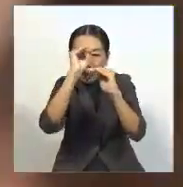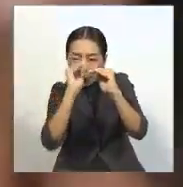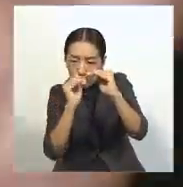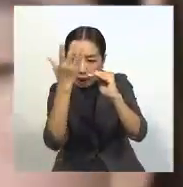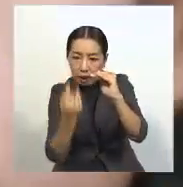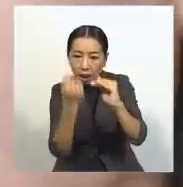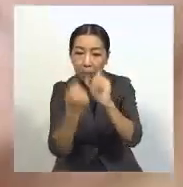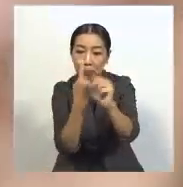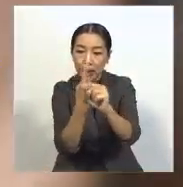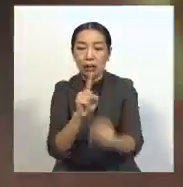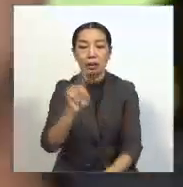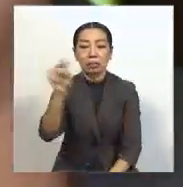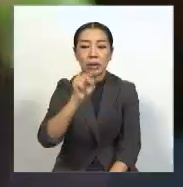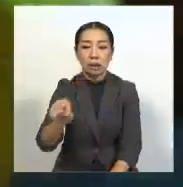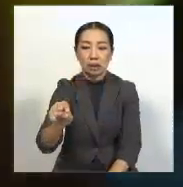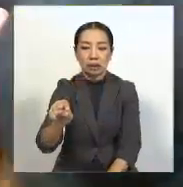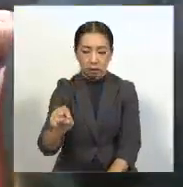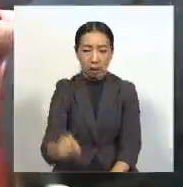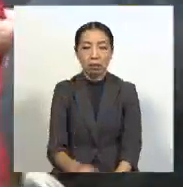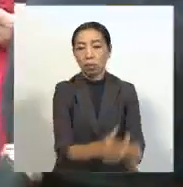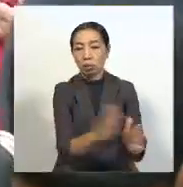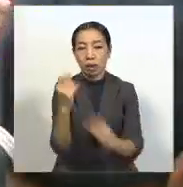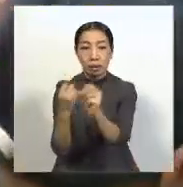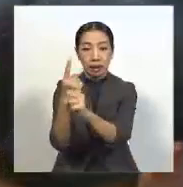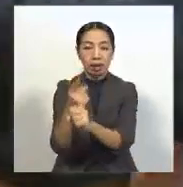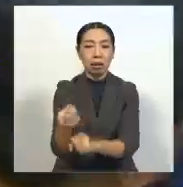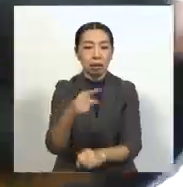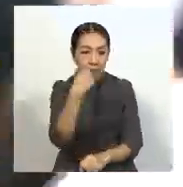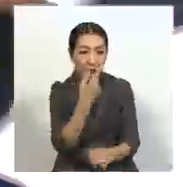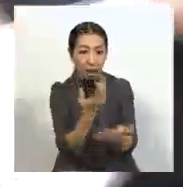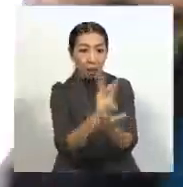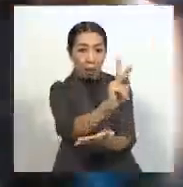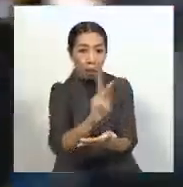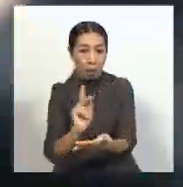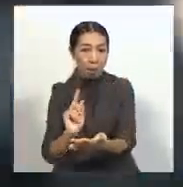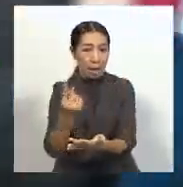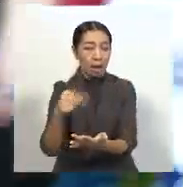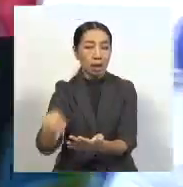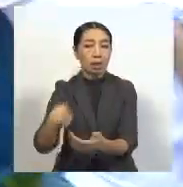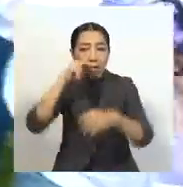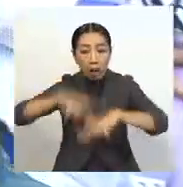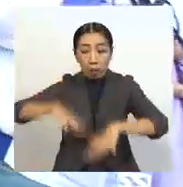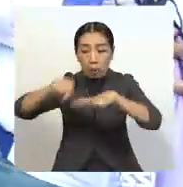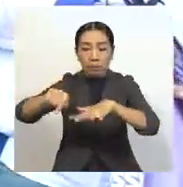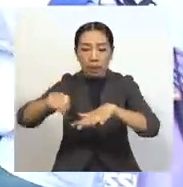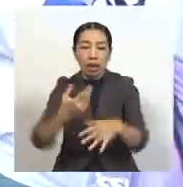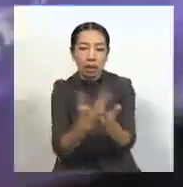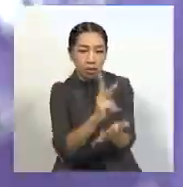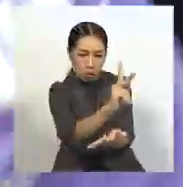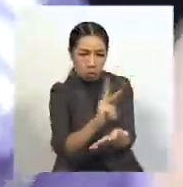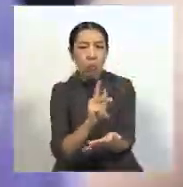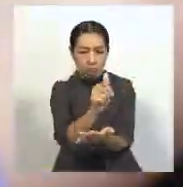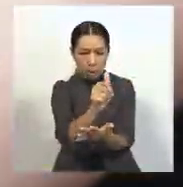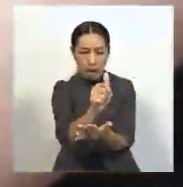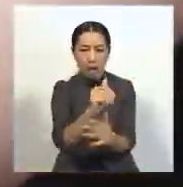1% ต่อปีเป็นเวลา1ปีนะครับโดยลูกค้าใหม่ที่อยู่ในพื้นที่อุทกภัยนะครับสามารถขอสินเชื่อ